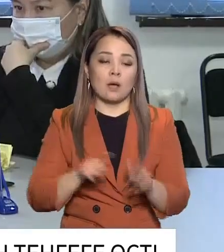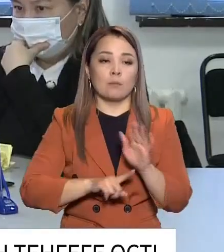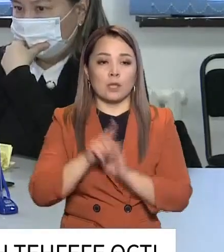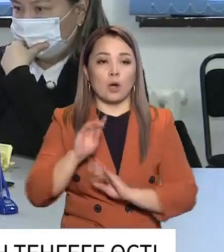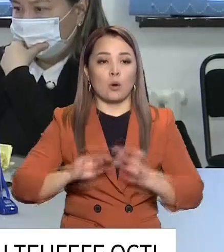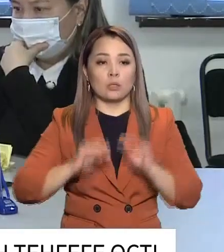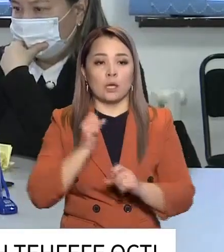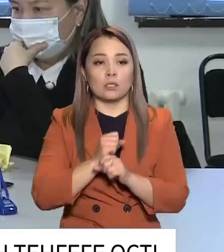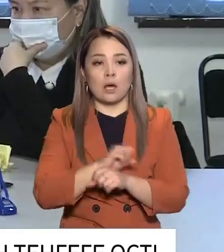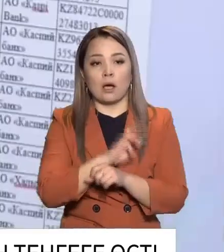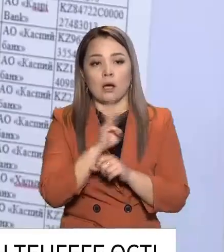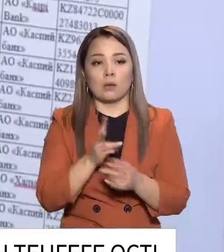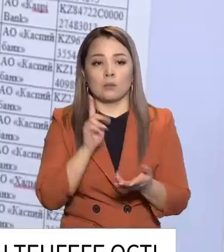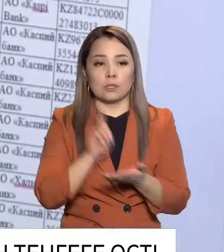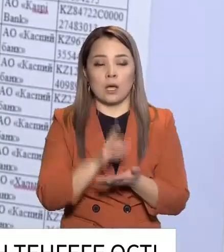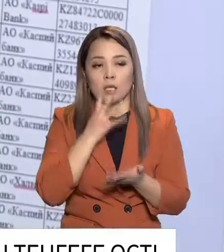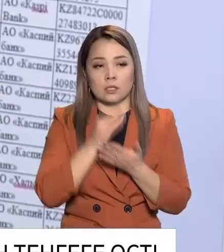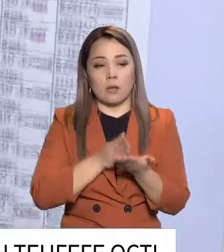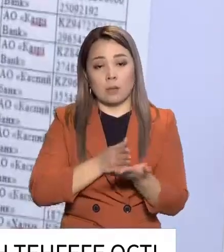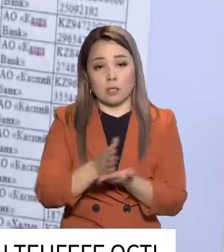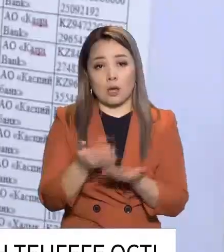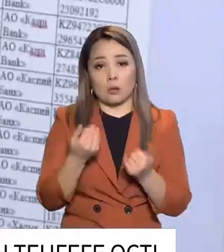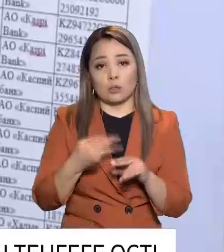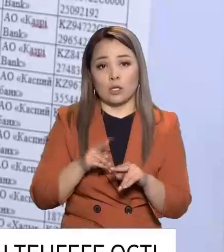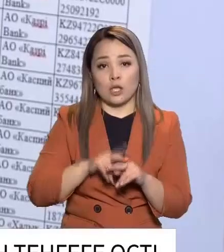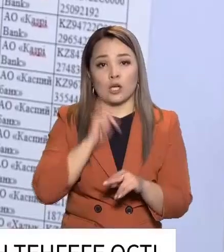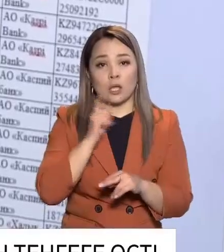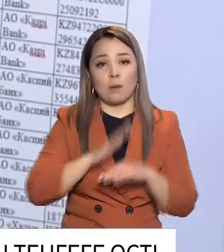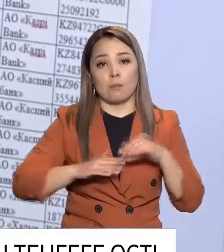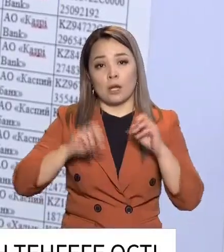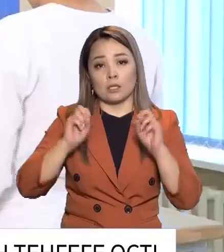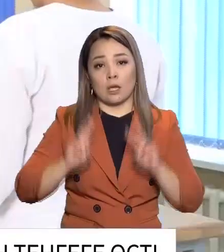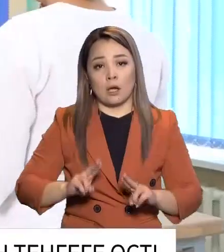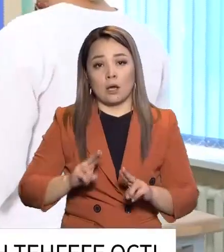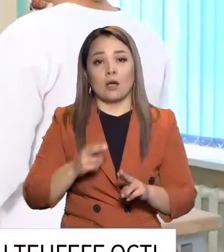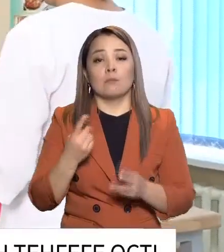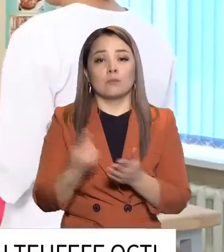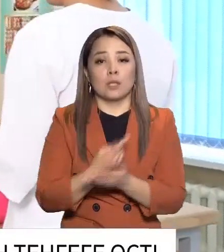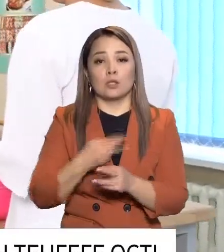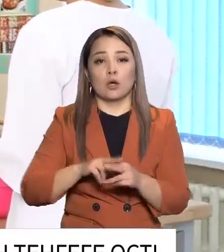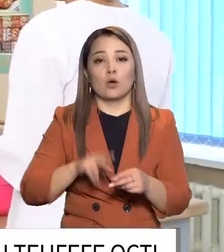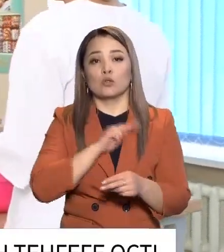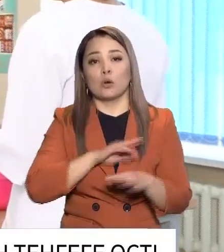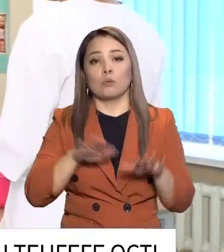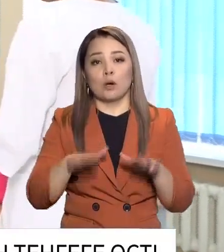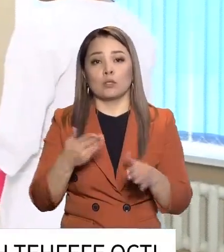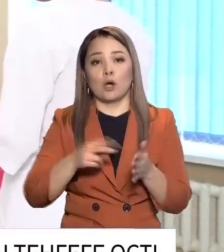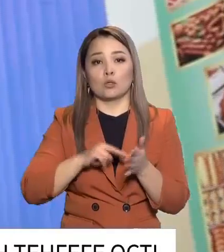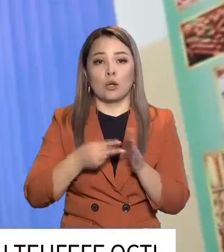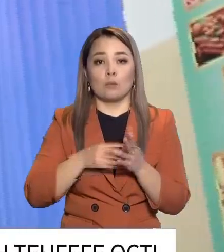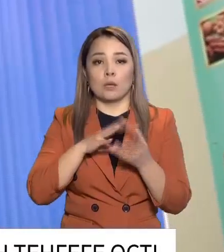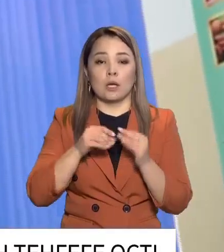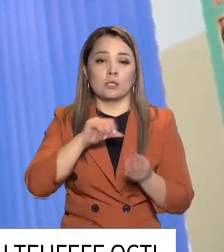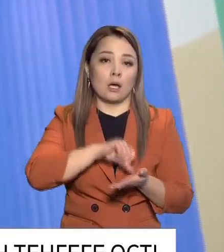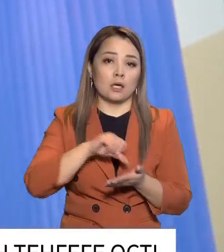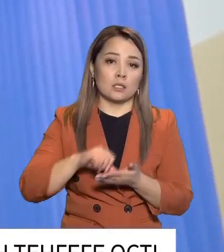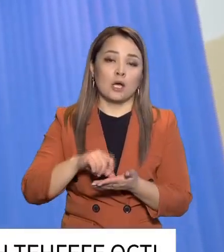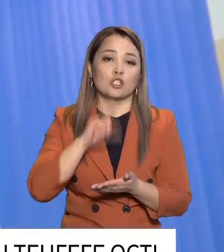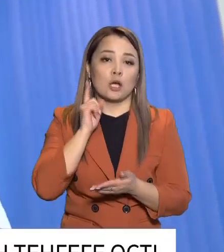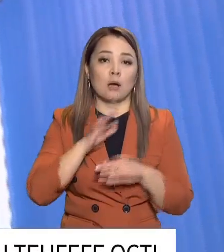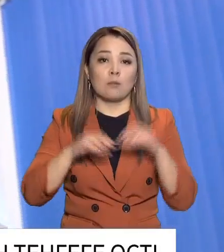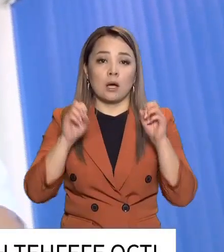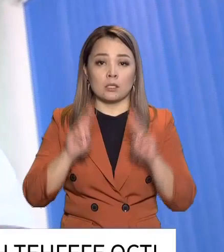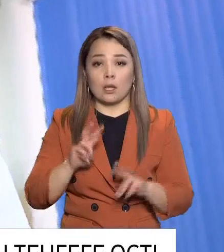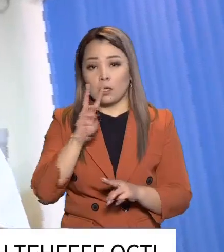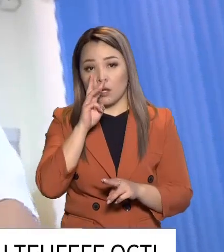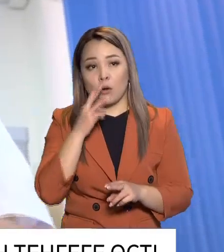құрал жабдықпен қамтамасыз етуге бағытталған. Сонымен бірге жастар практикасы және алғашқы жұмыс орны жобасына қатысатын жас мамандардың